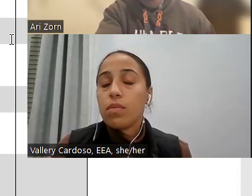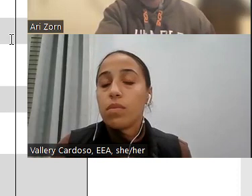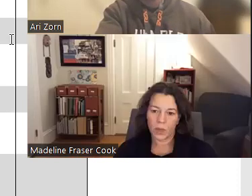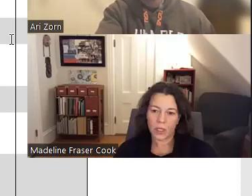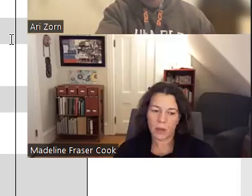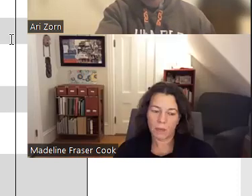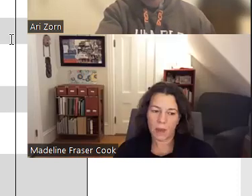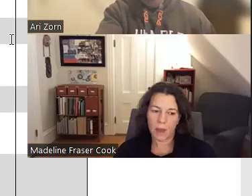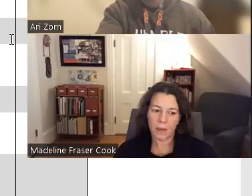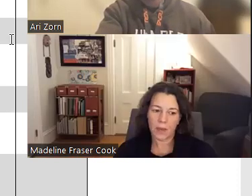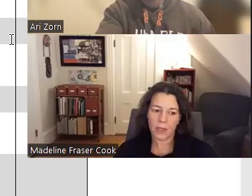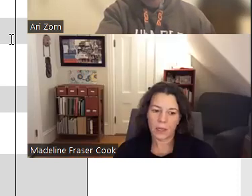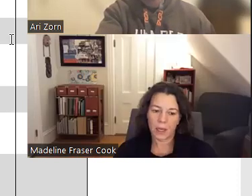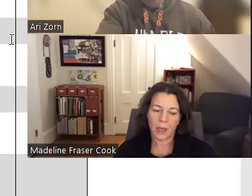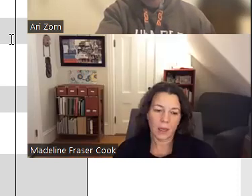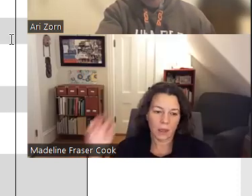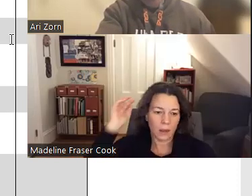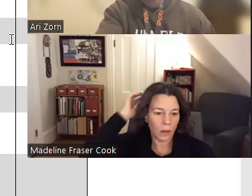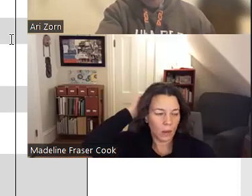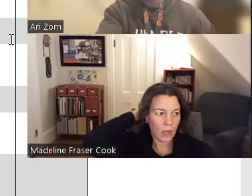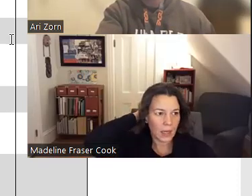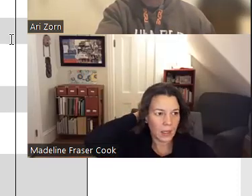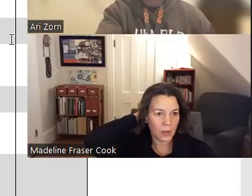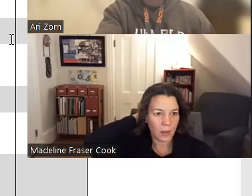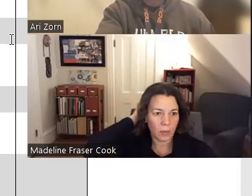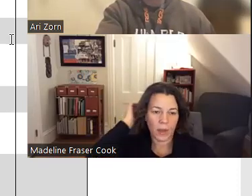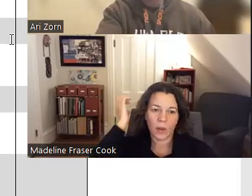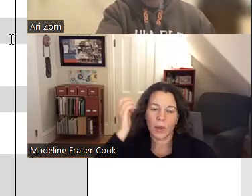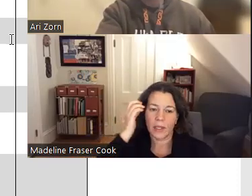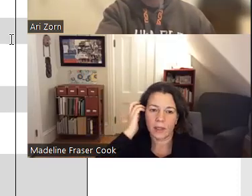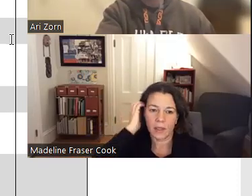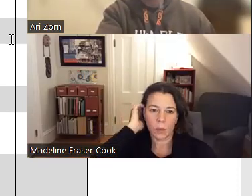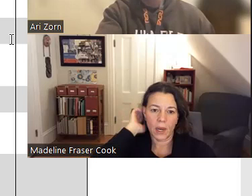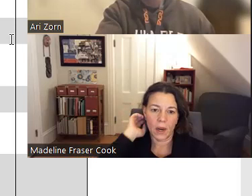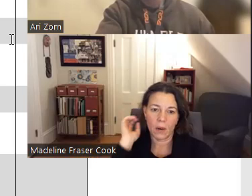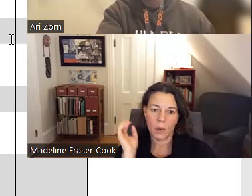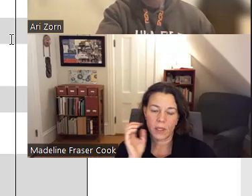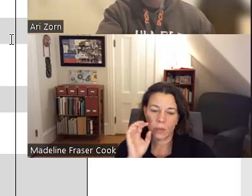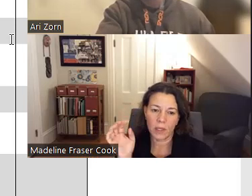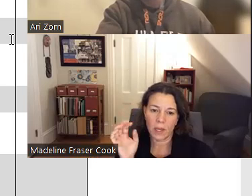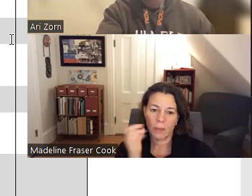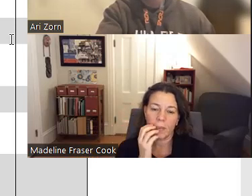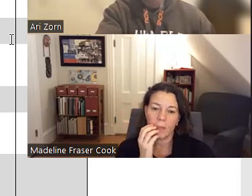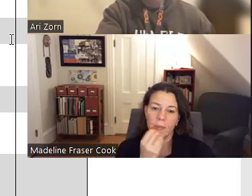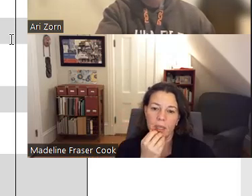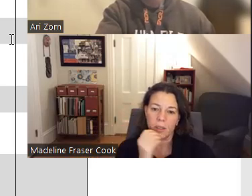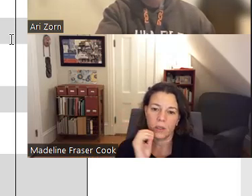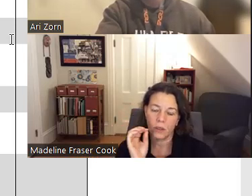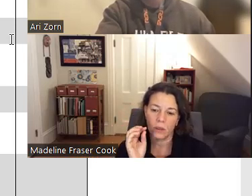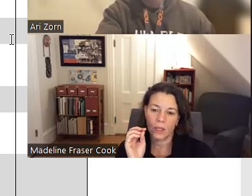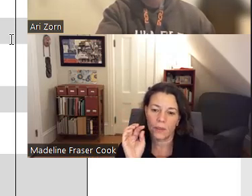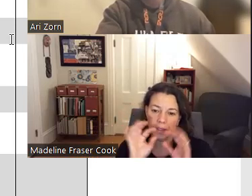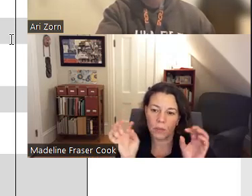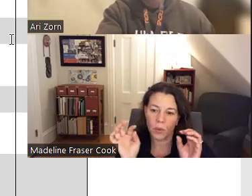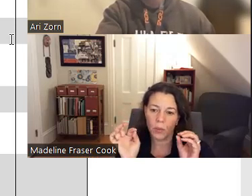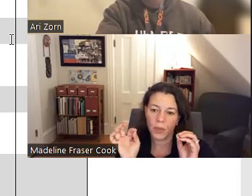un commentaire. Rishi, maybe we could take a little guidance from other Nous processes sommes where we split up into quelques kind